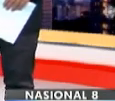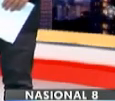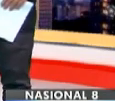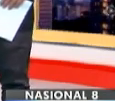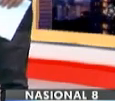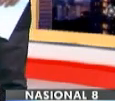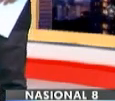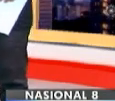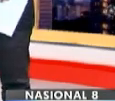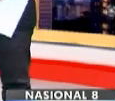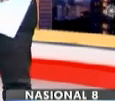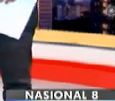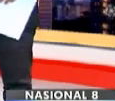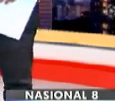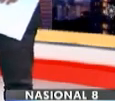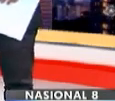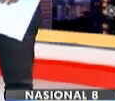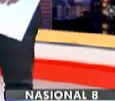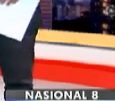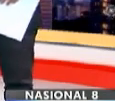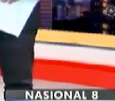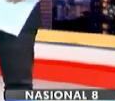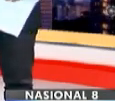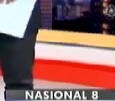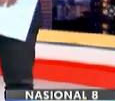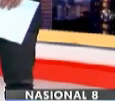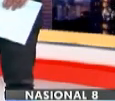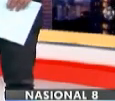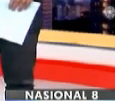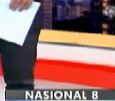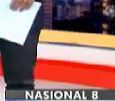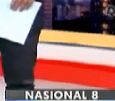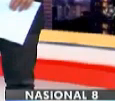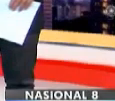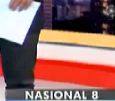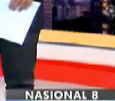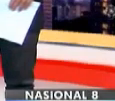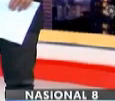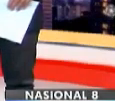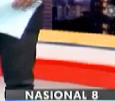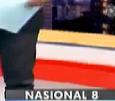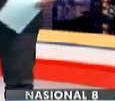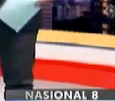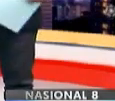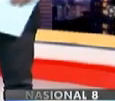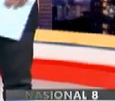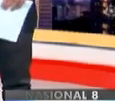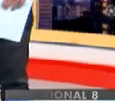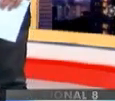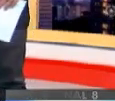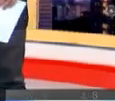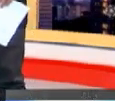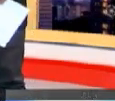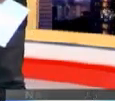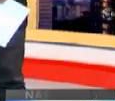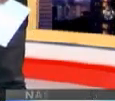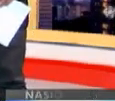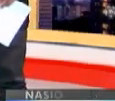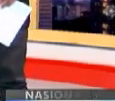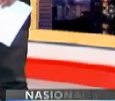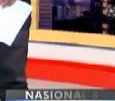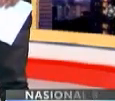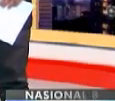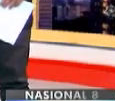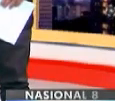Dan Ops Warta, hampir 21,000 pesalah trafik akan diburu. Paparan penuh seketika nanti bersama saya Kamal Firmansyah Kamaluddin dan